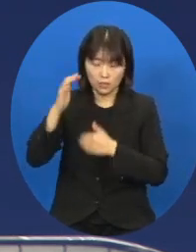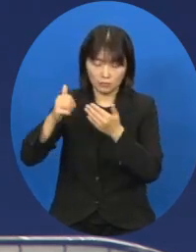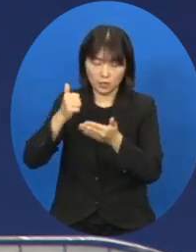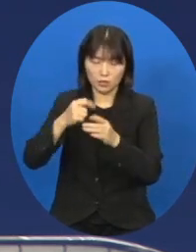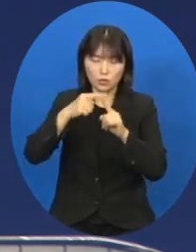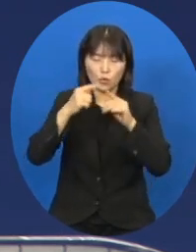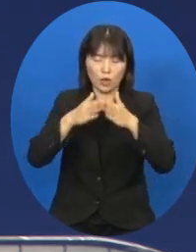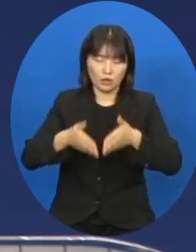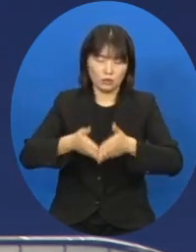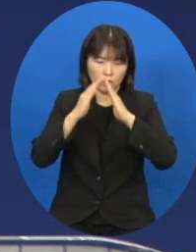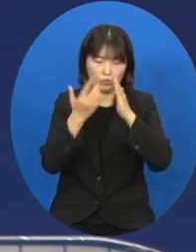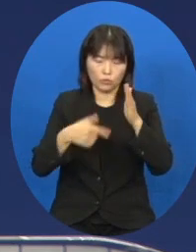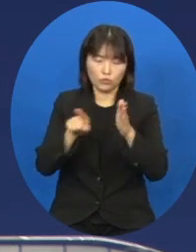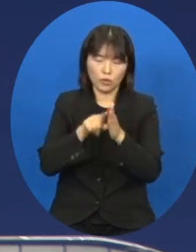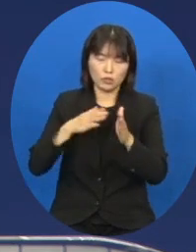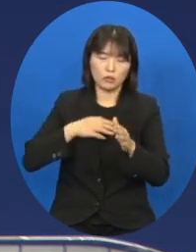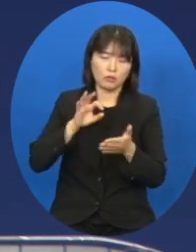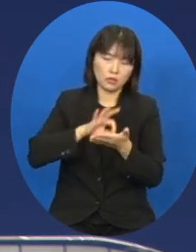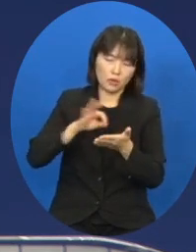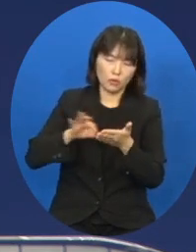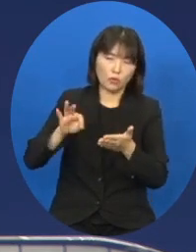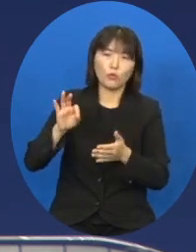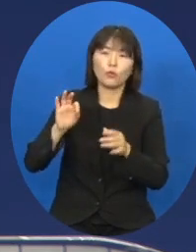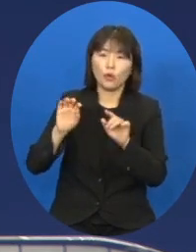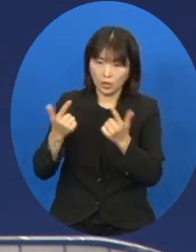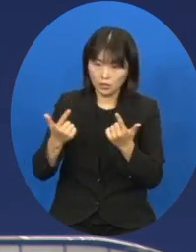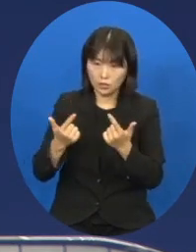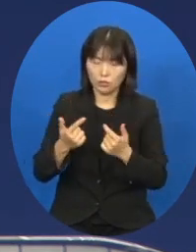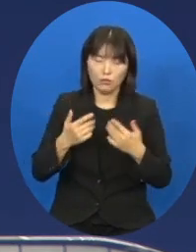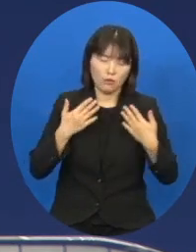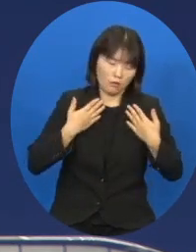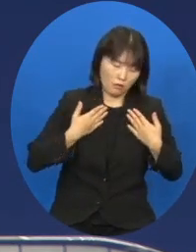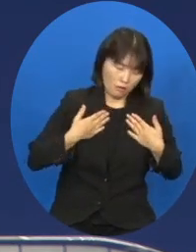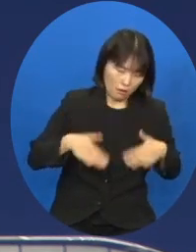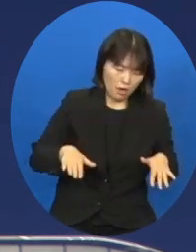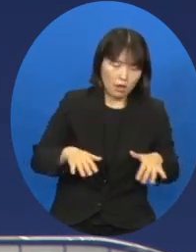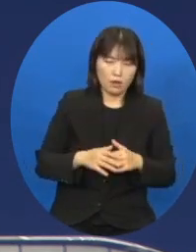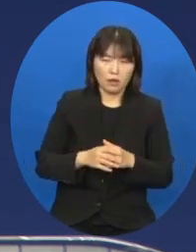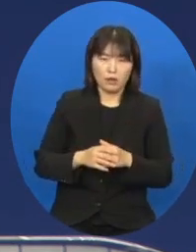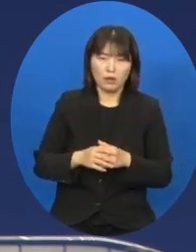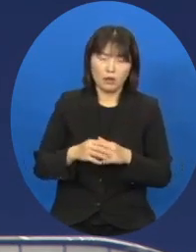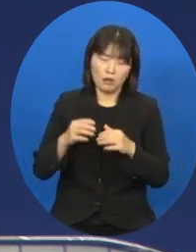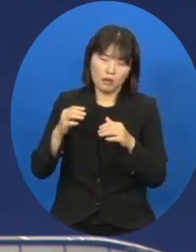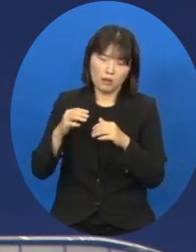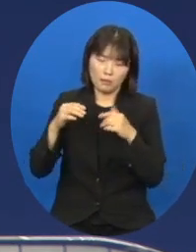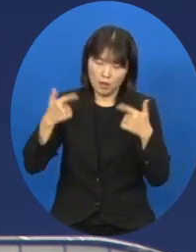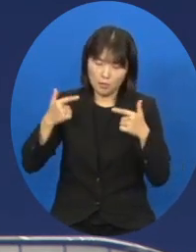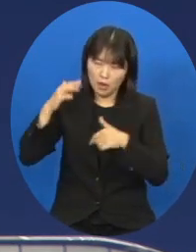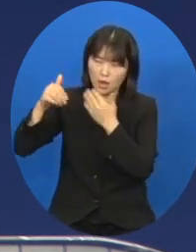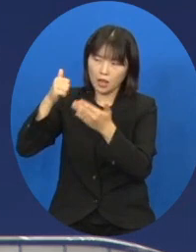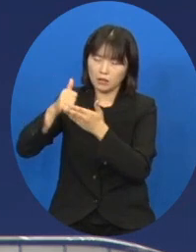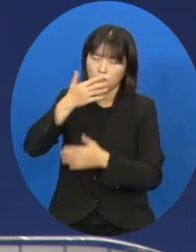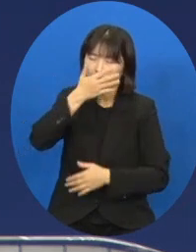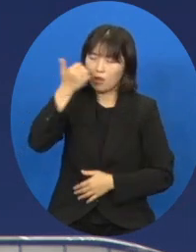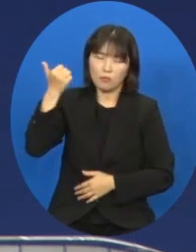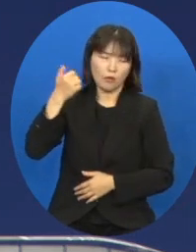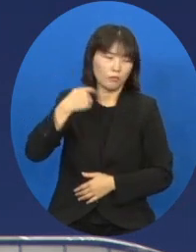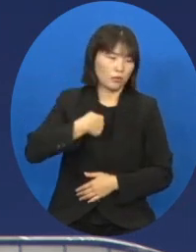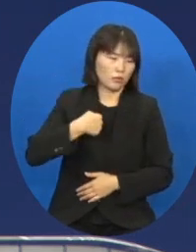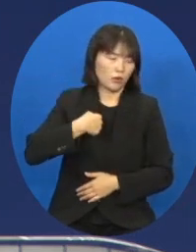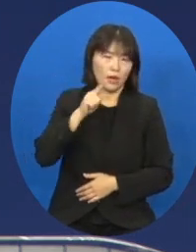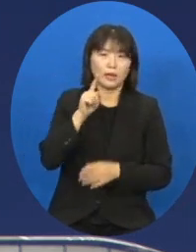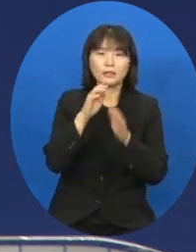위해 저를 사용하시는 것이 아니라 연약하여 매번 하나님을 외면하는 저 한 사람을 세우기